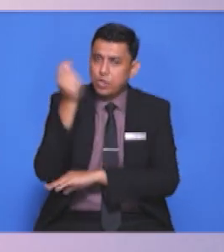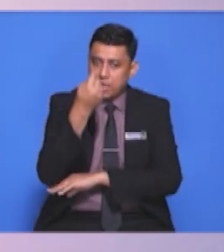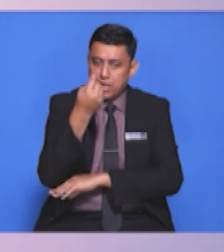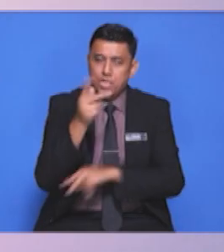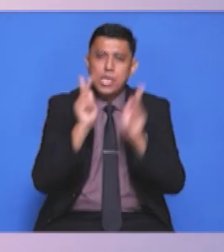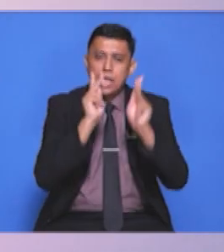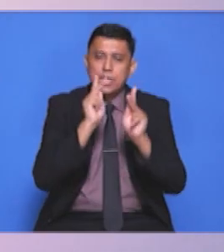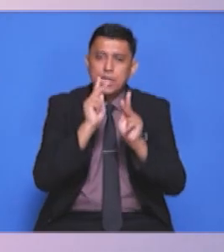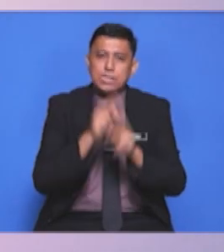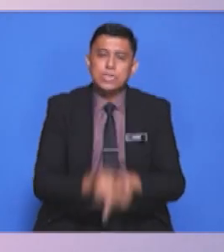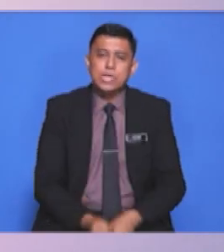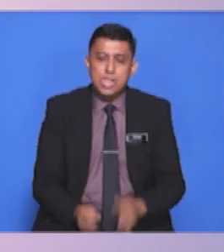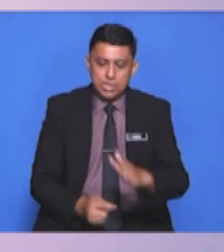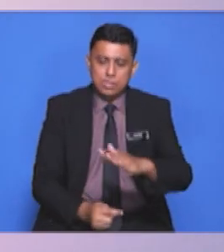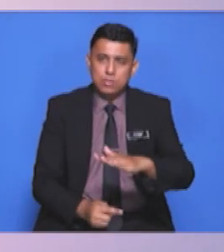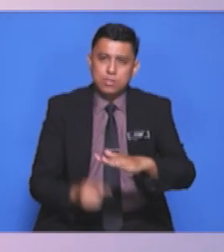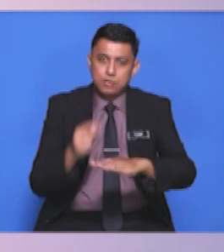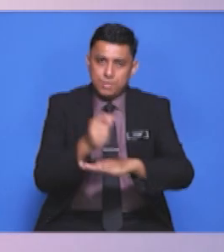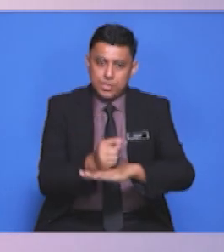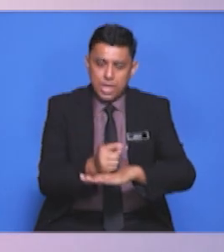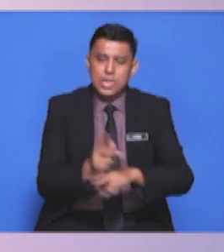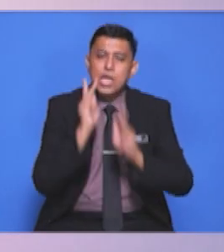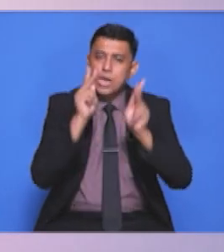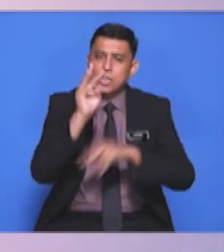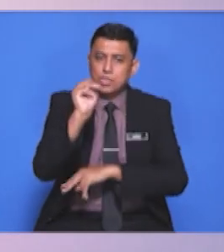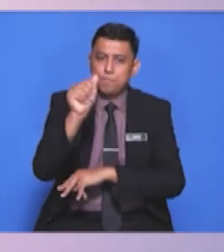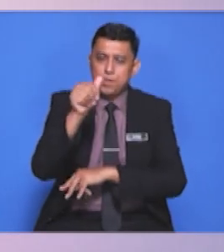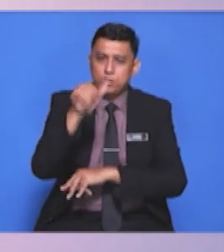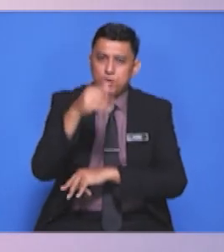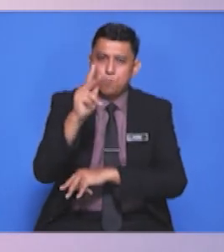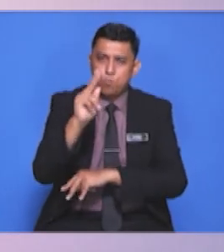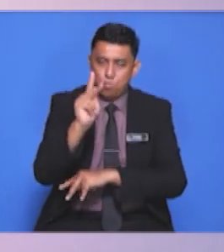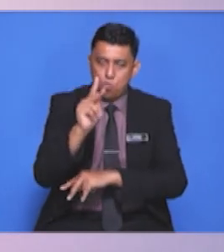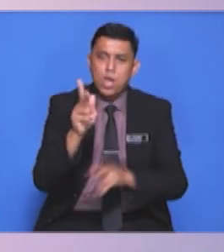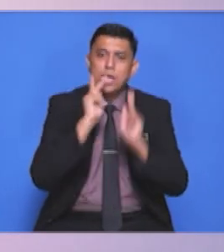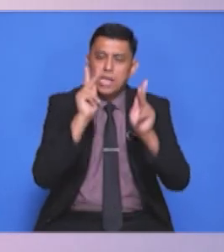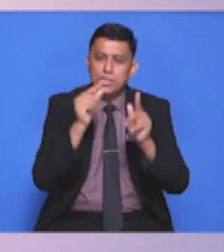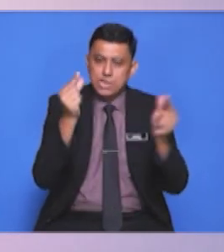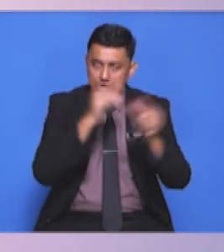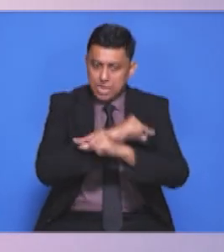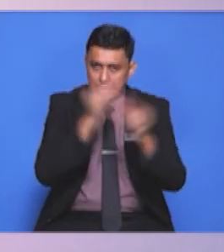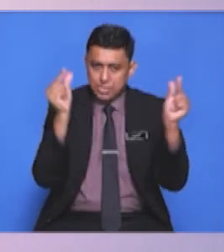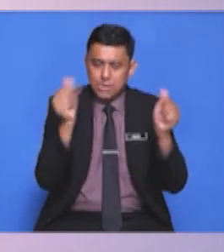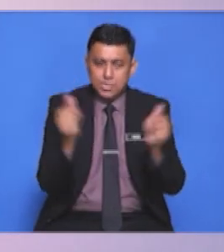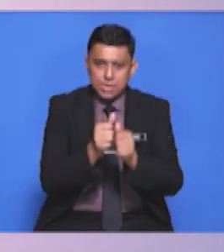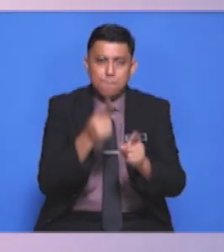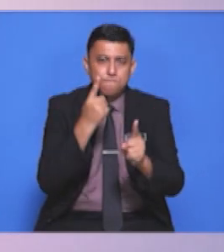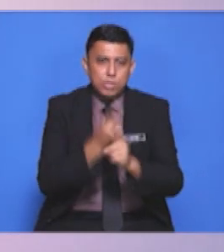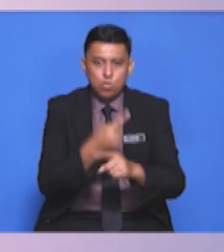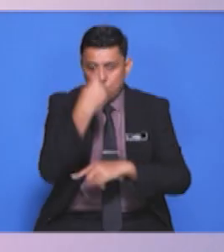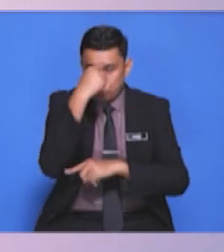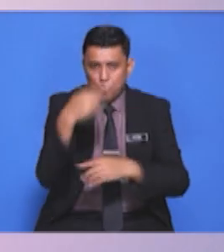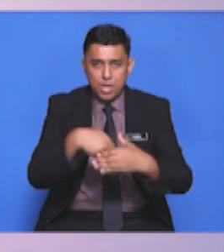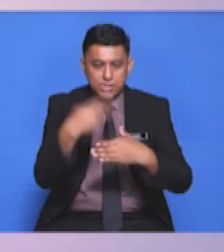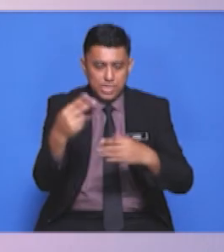kata terbitan kata majemuk dan katakan dengan betul untuk menghasilkan ayat